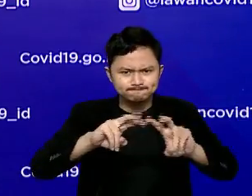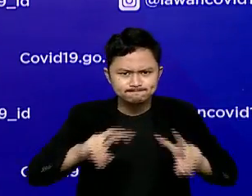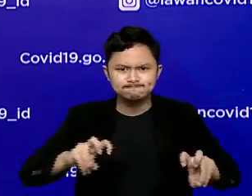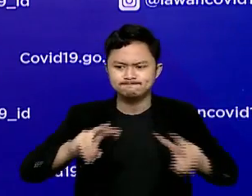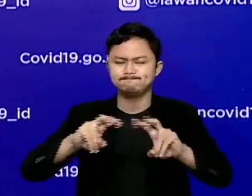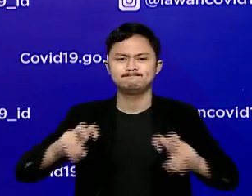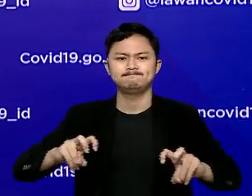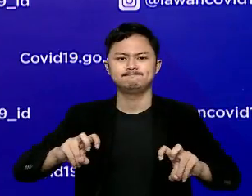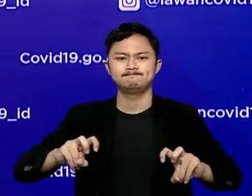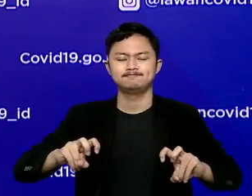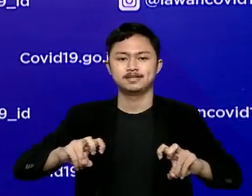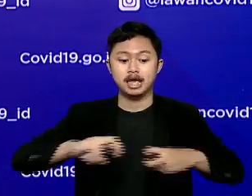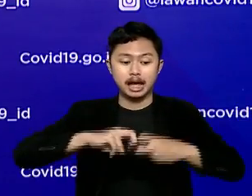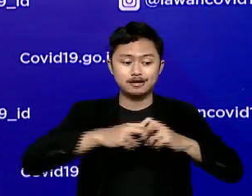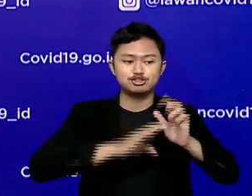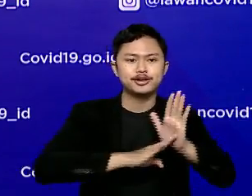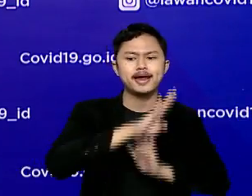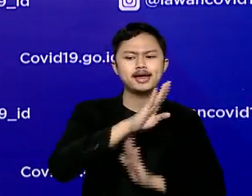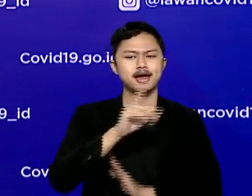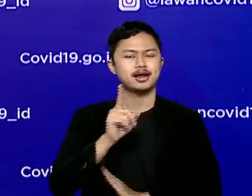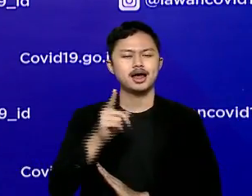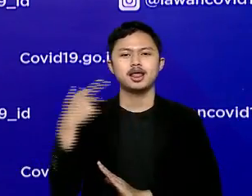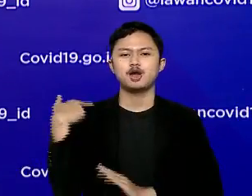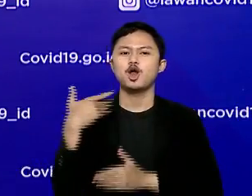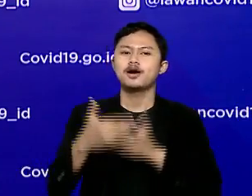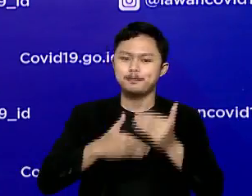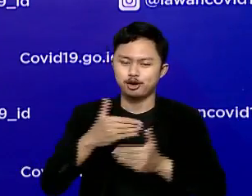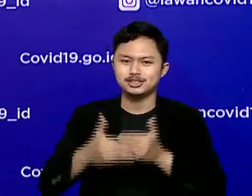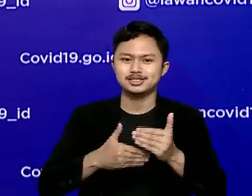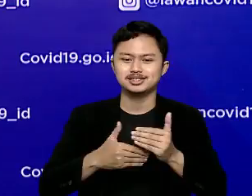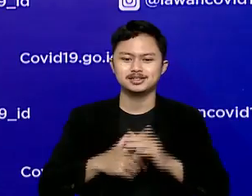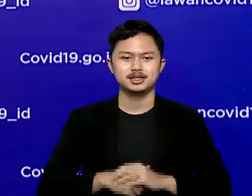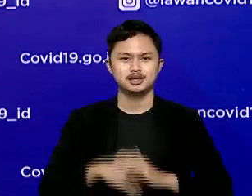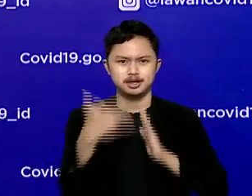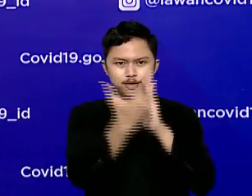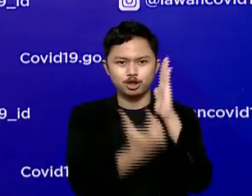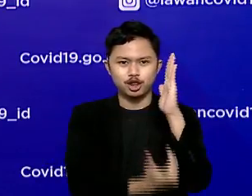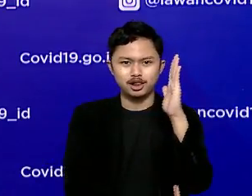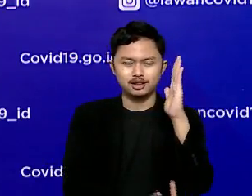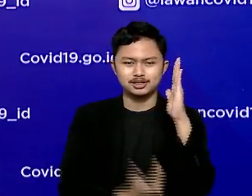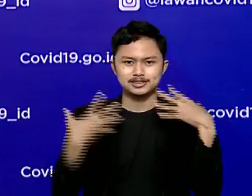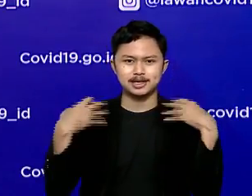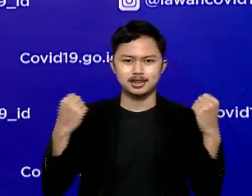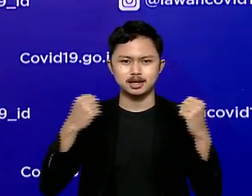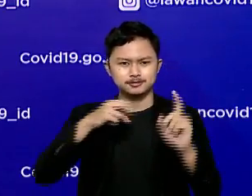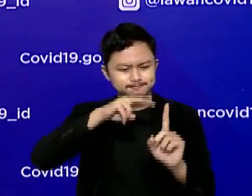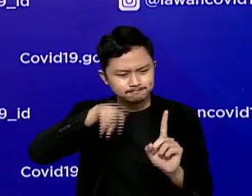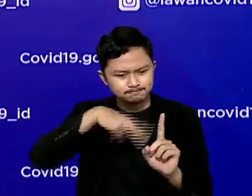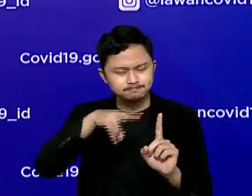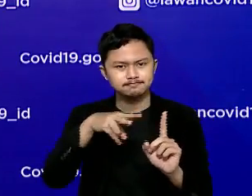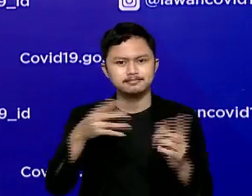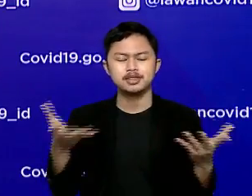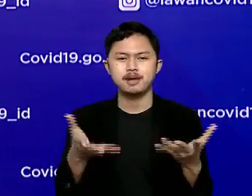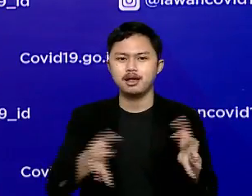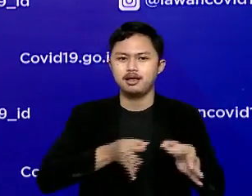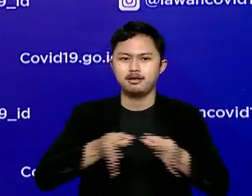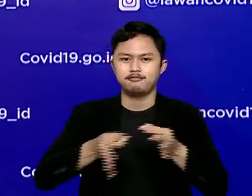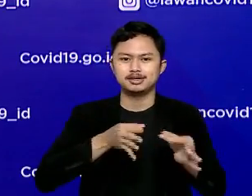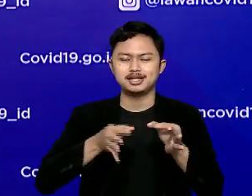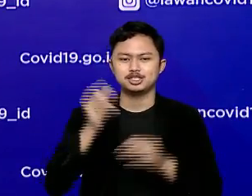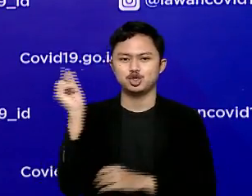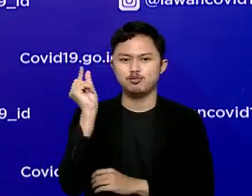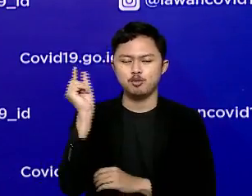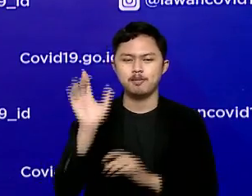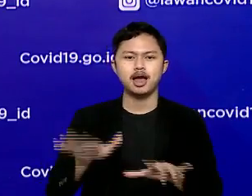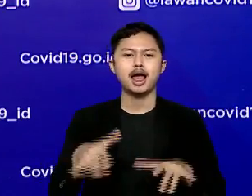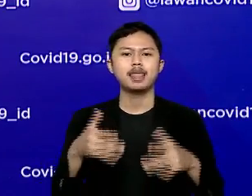kenaikan, mohon untuk segera ditindaklanjuti. Pengawasan protokol kesehatan juga penting untuk dilakukan baik di fasilitas